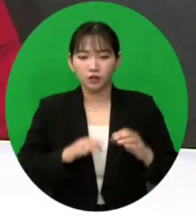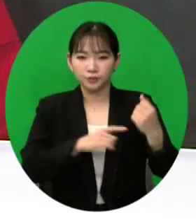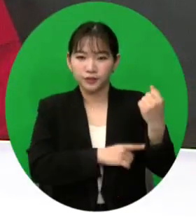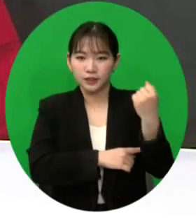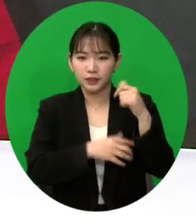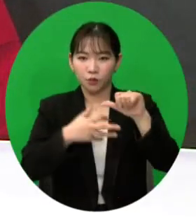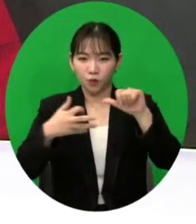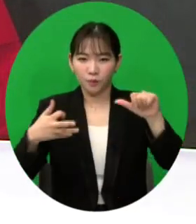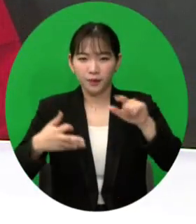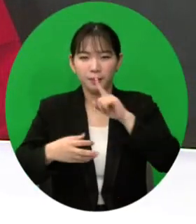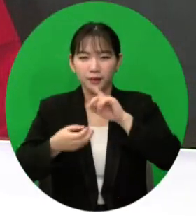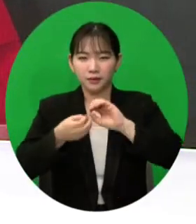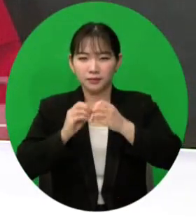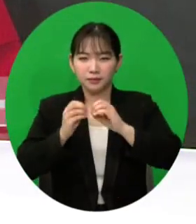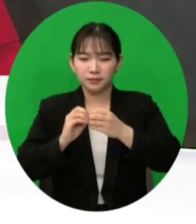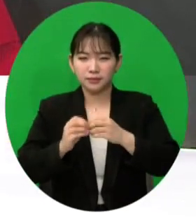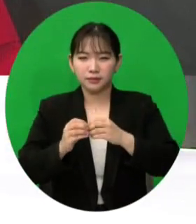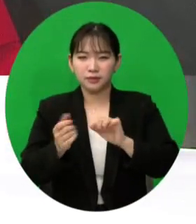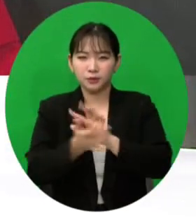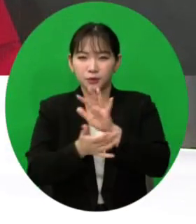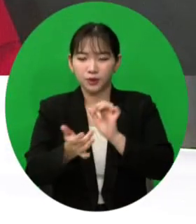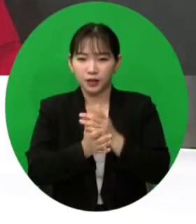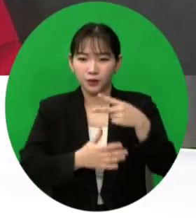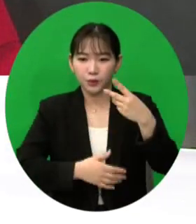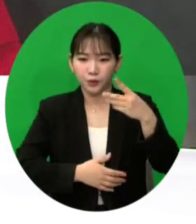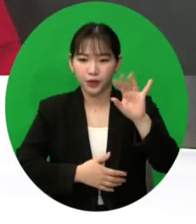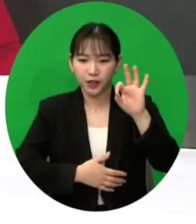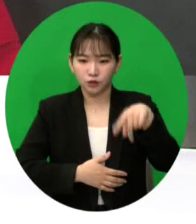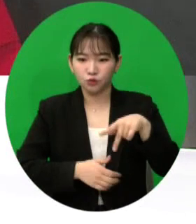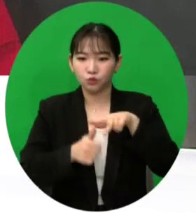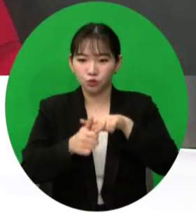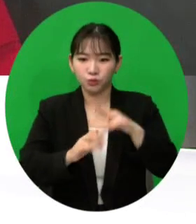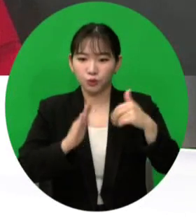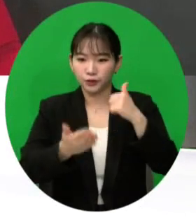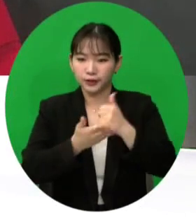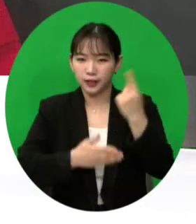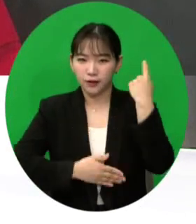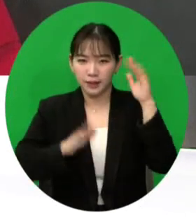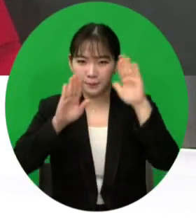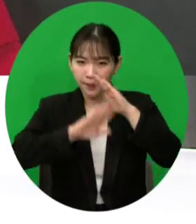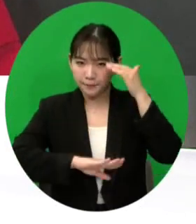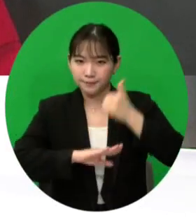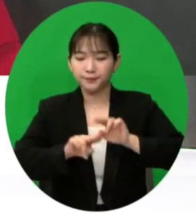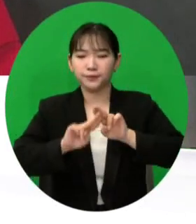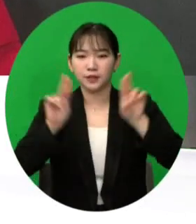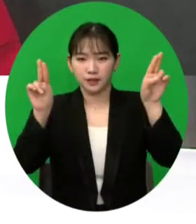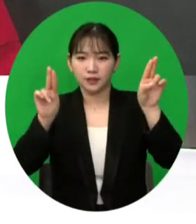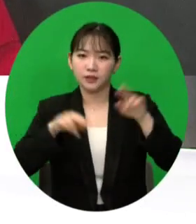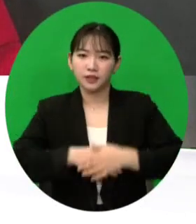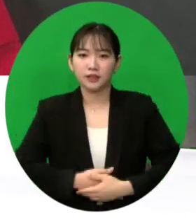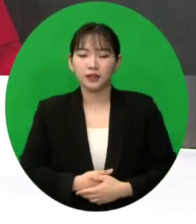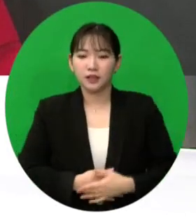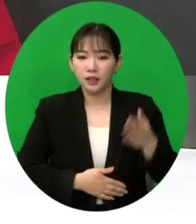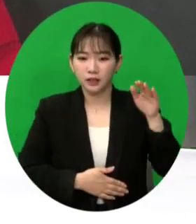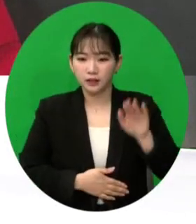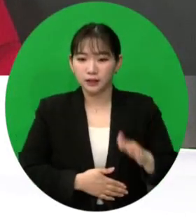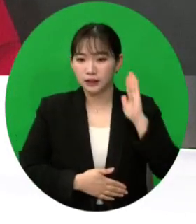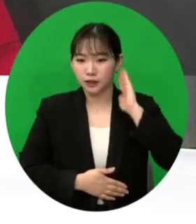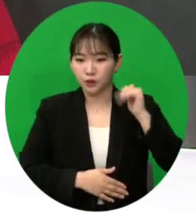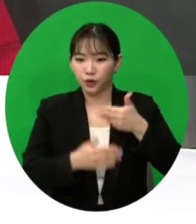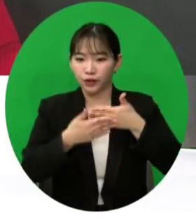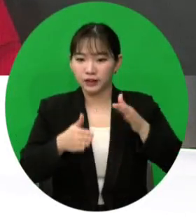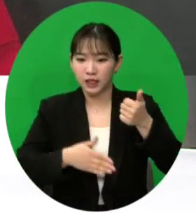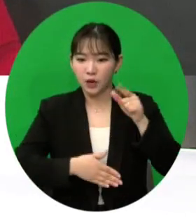국민의힘이 5.18 왜곡 발언으로 말썽을 빚은 도태우 후보의 공천을 어젯밤 결국 취소했습니다. 그런데